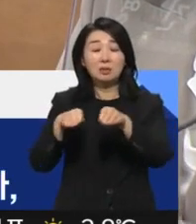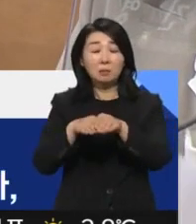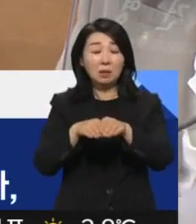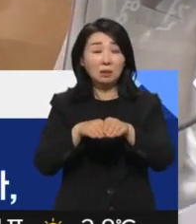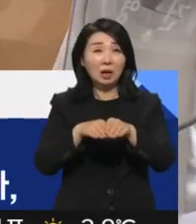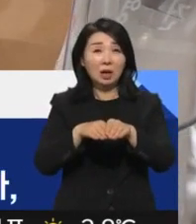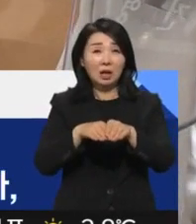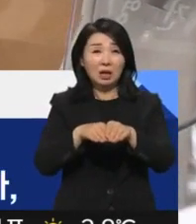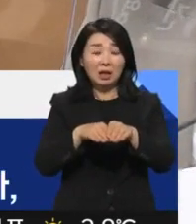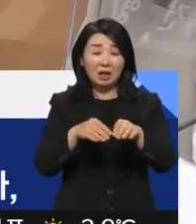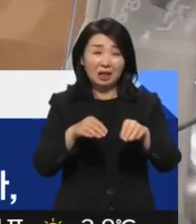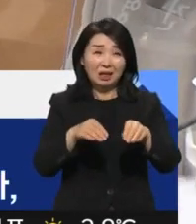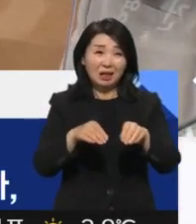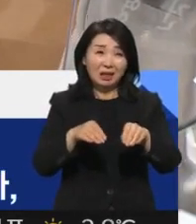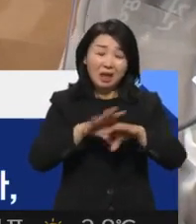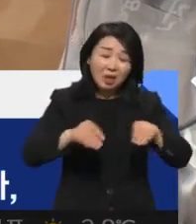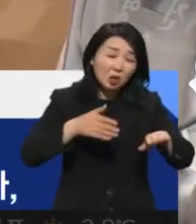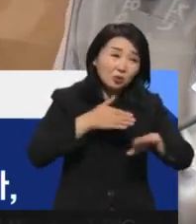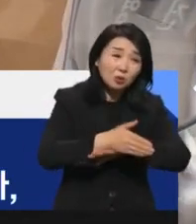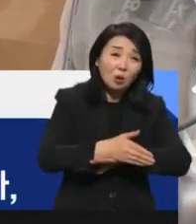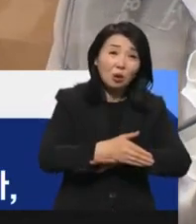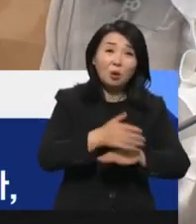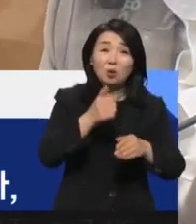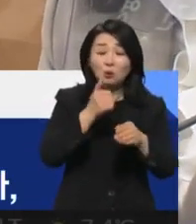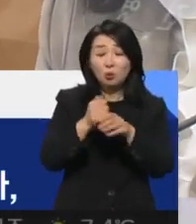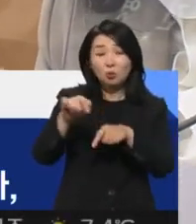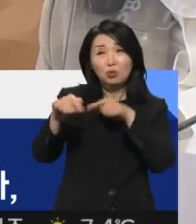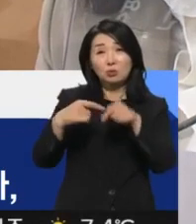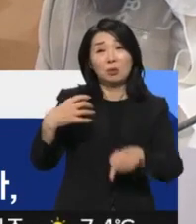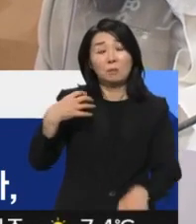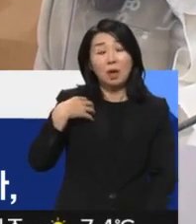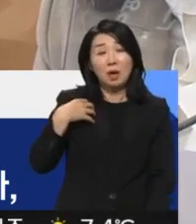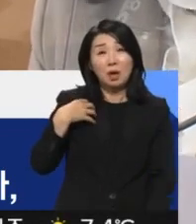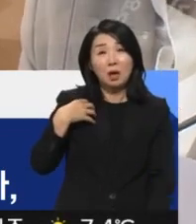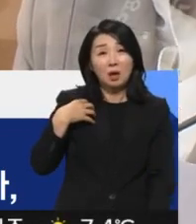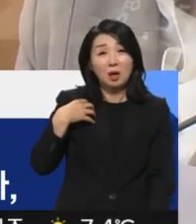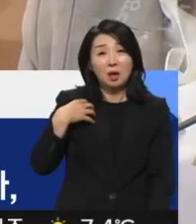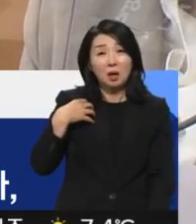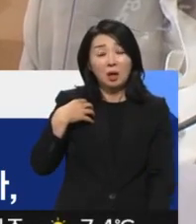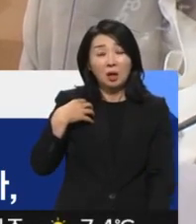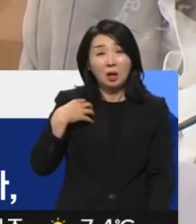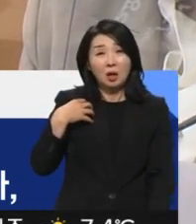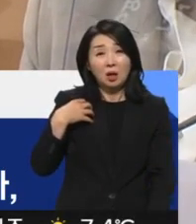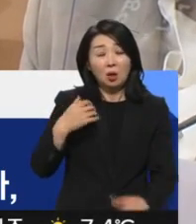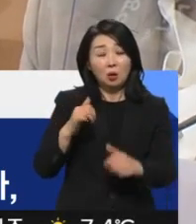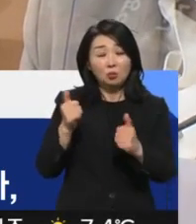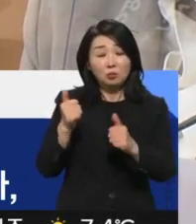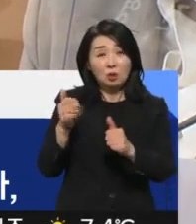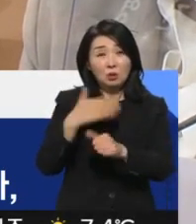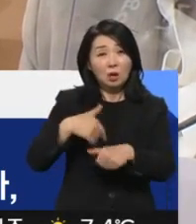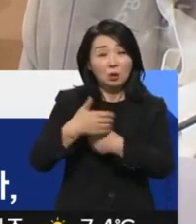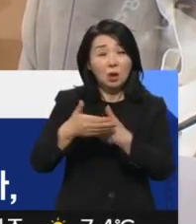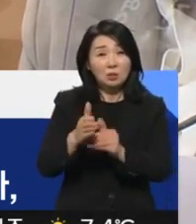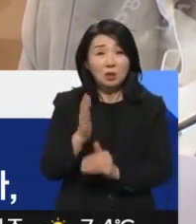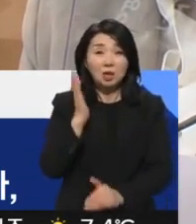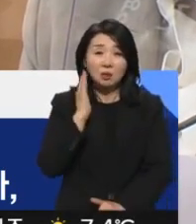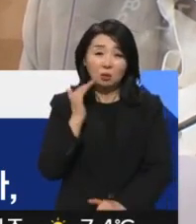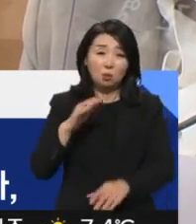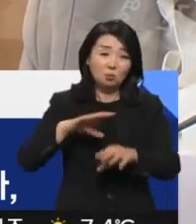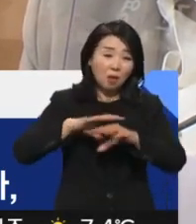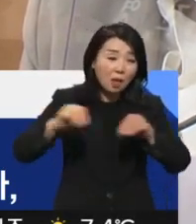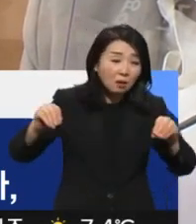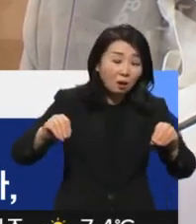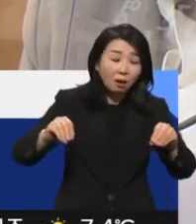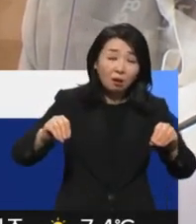해서 그것이 컨트롤타워로서의 국정상황실 또는 대통령의 그 대응이